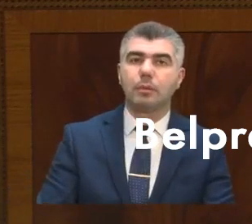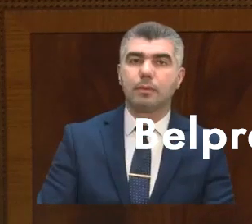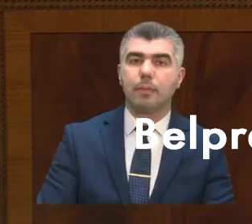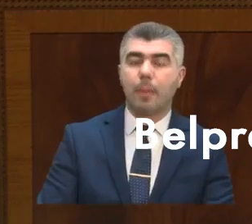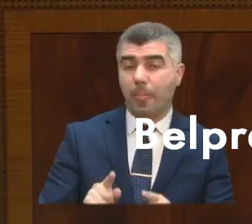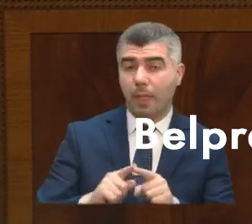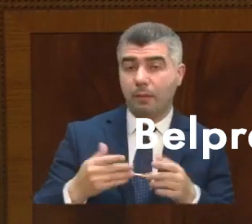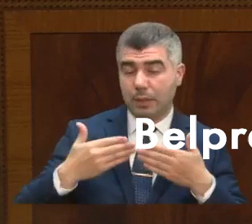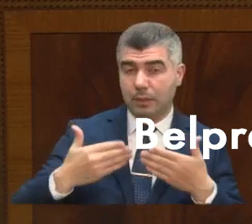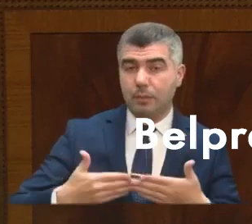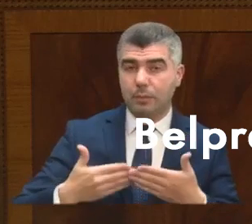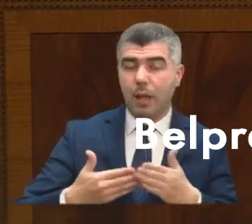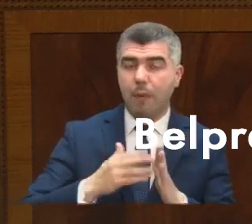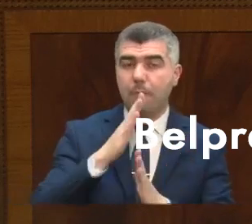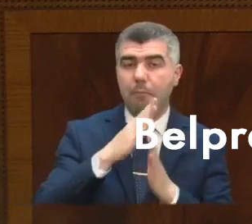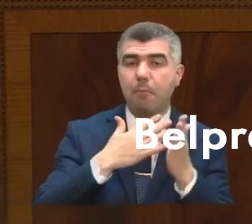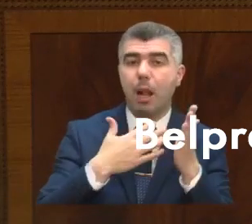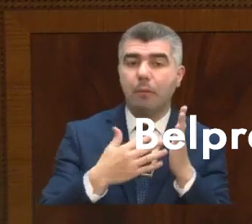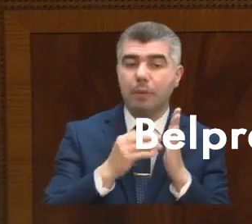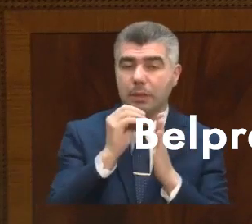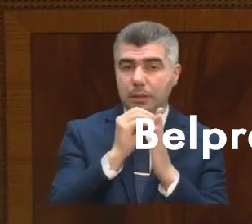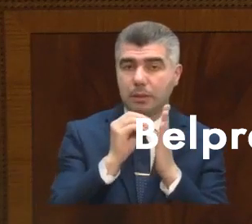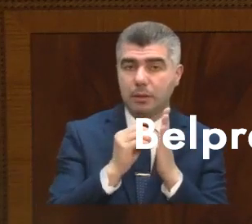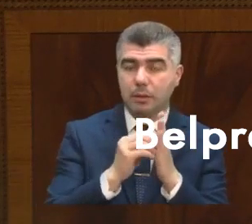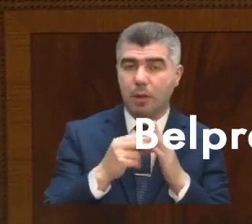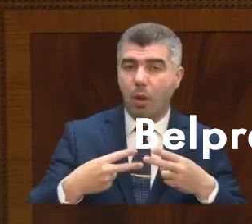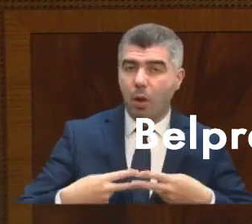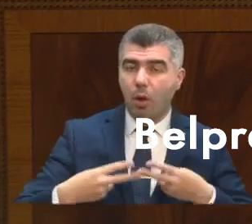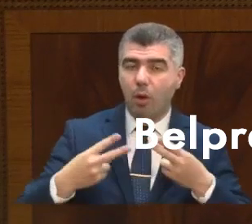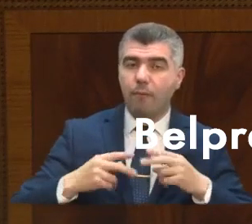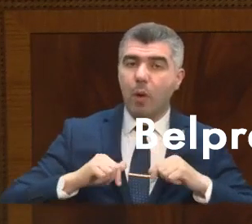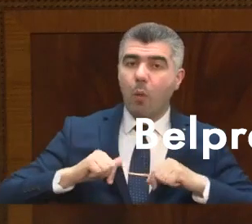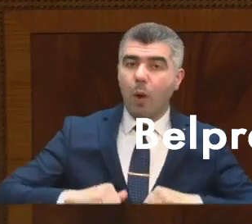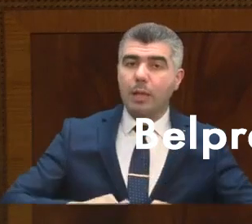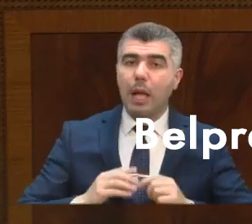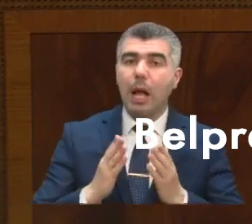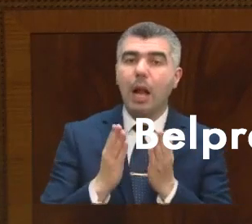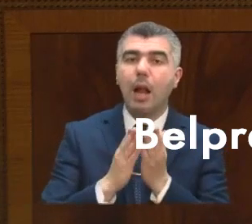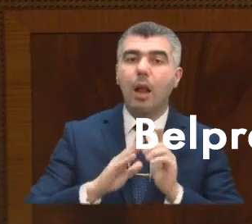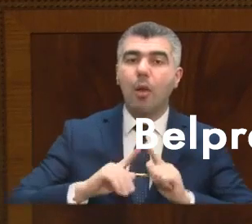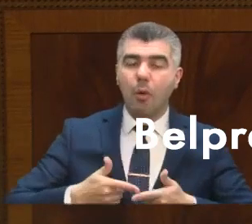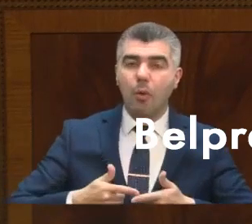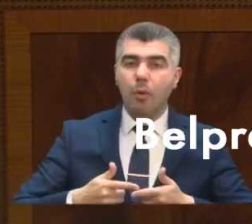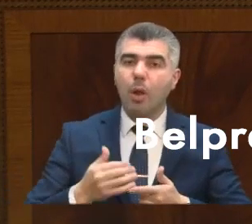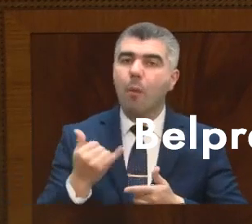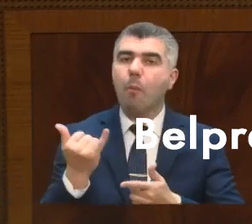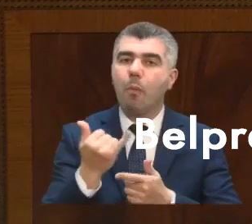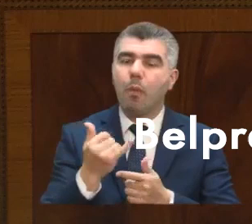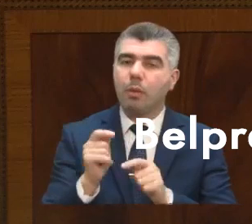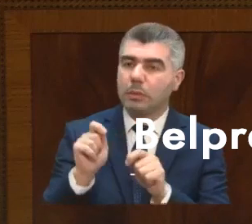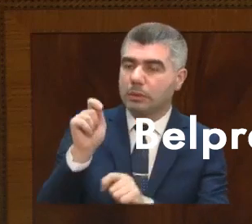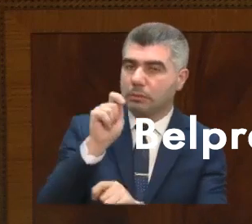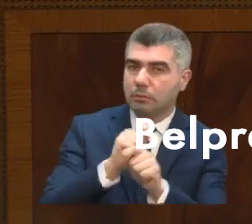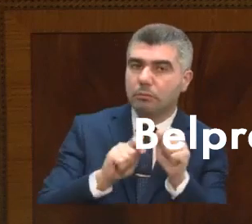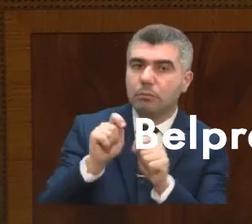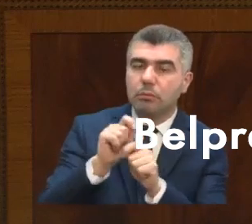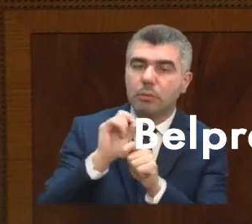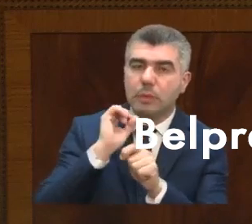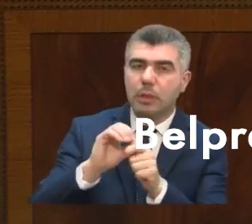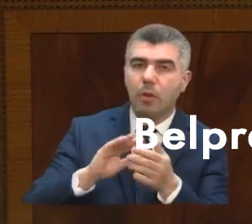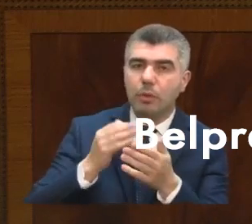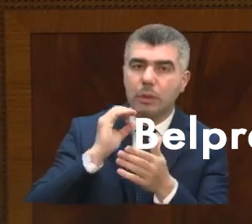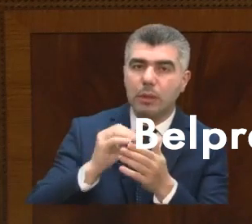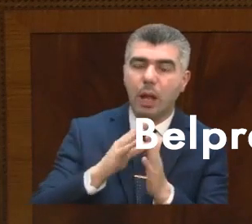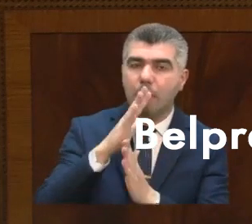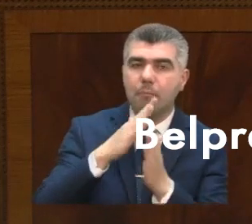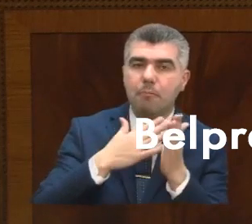التنظيمية المعتمدة التي أعلنت عنها وزارة التعليم تشكل إحدى الآليات الكفيلة بملائمة